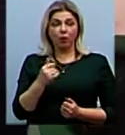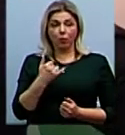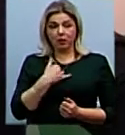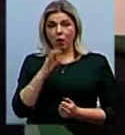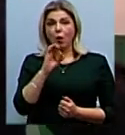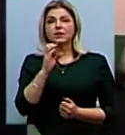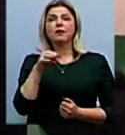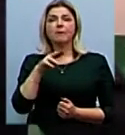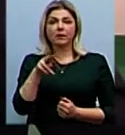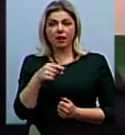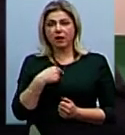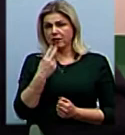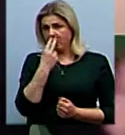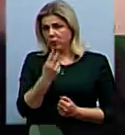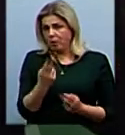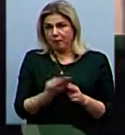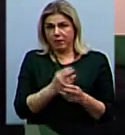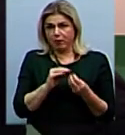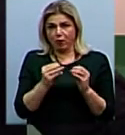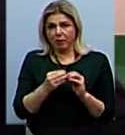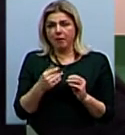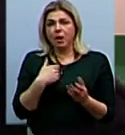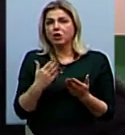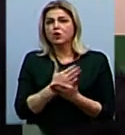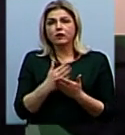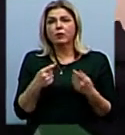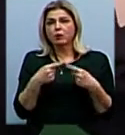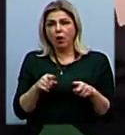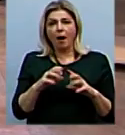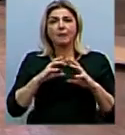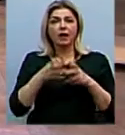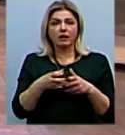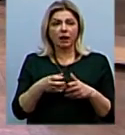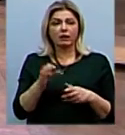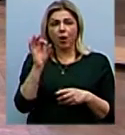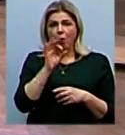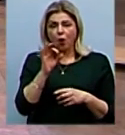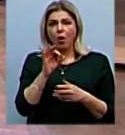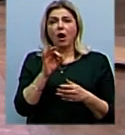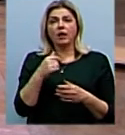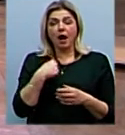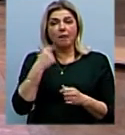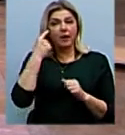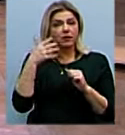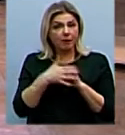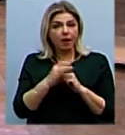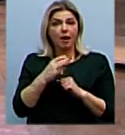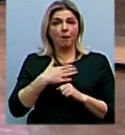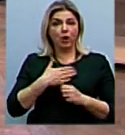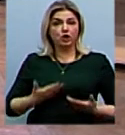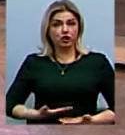проблем немає, я смотрю на це просто як на якусь іншу планету, о чому ви говорите, там, грязний двор і так далі. І я розумію, і мої